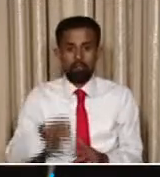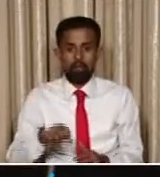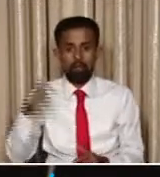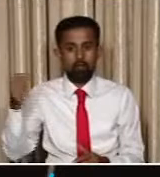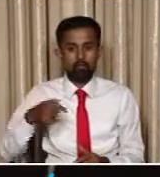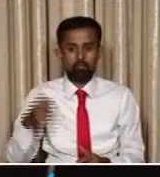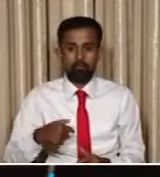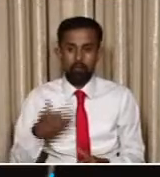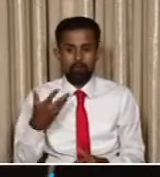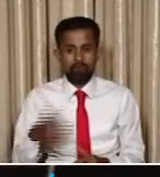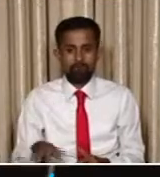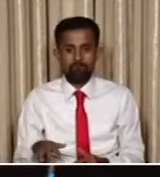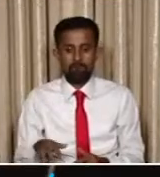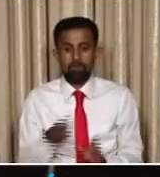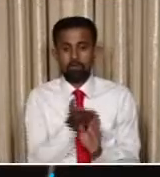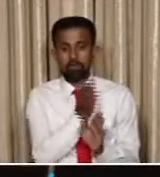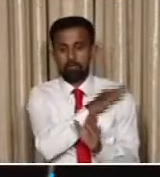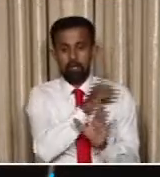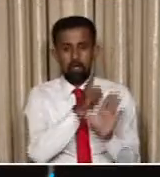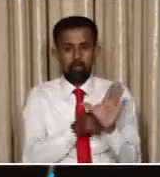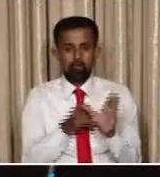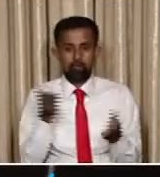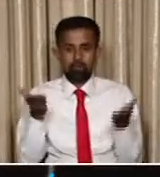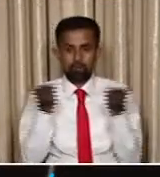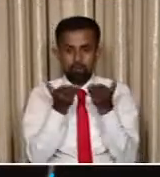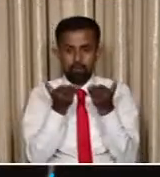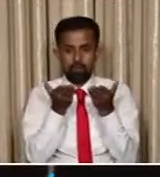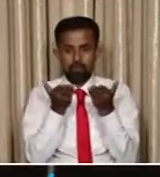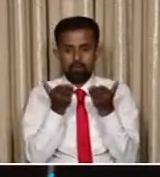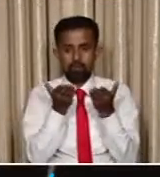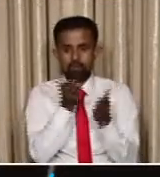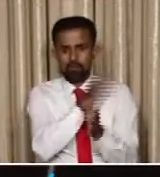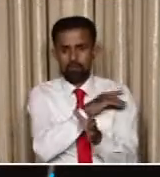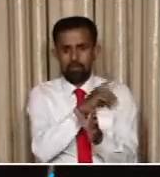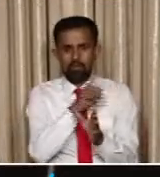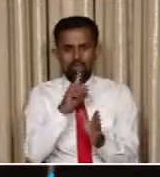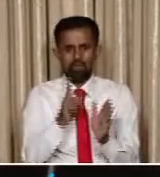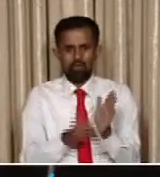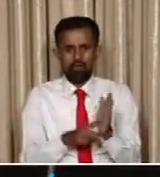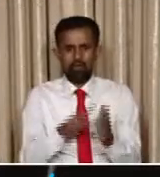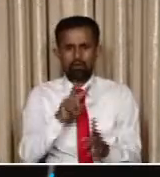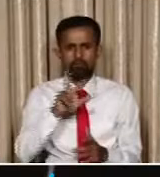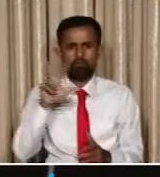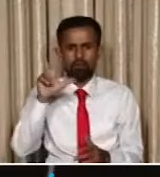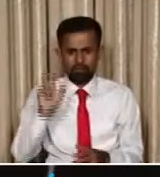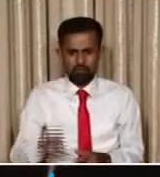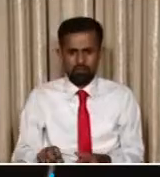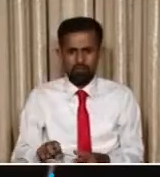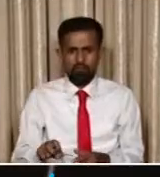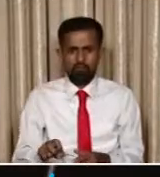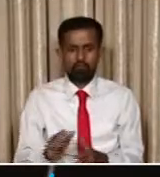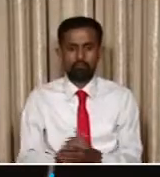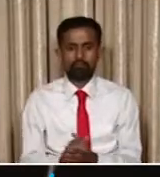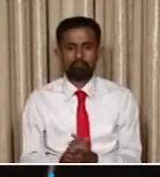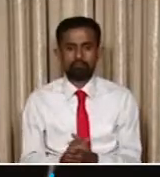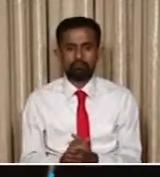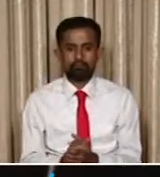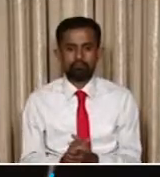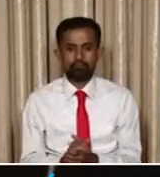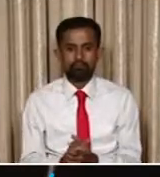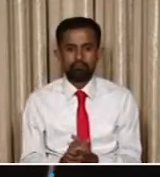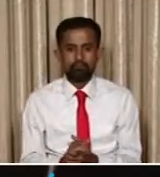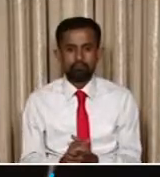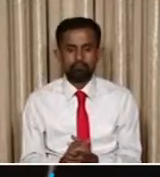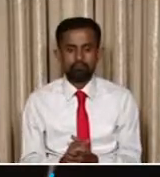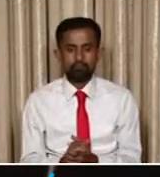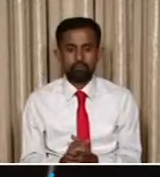තියෙනවා ඒක ගිය අවුරුද්දත් එක්ක බැලුවාම ගිය අවුරුද්ද ඇවිල්ලා හිටියේ 128,000ක් විතර පමණ සංචාරකයෝ